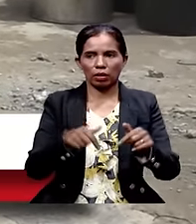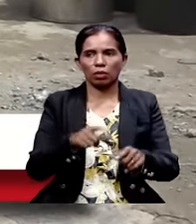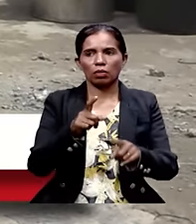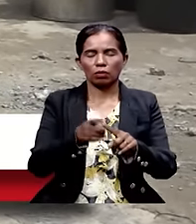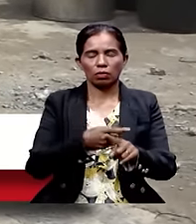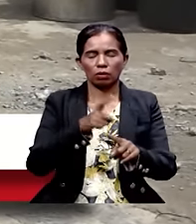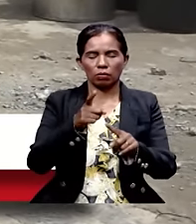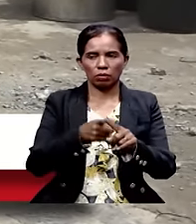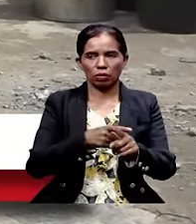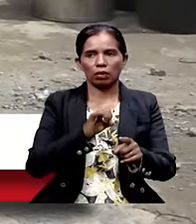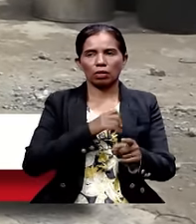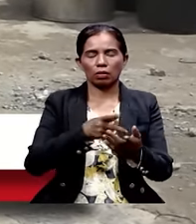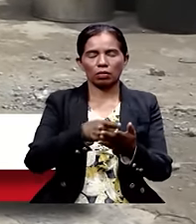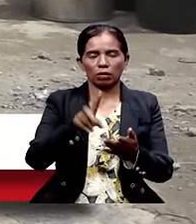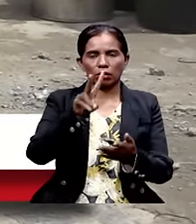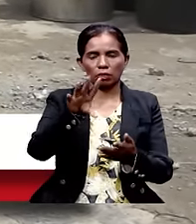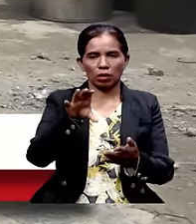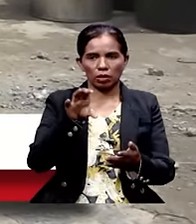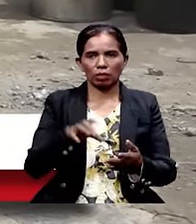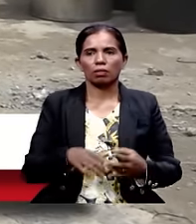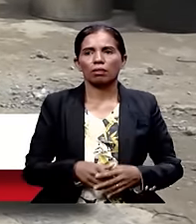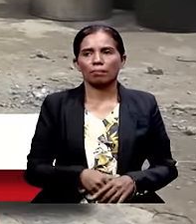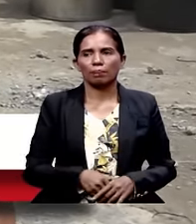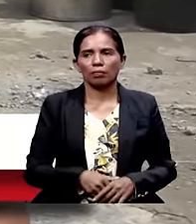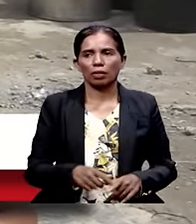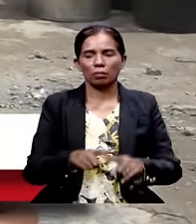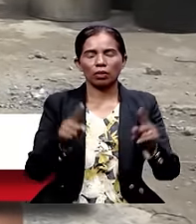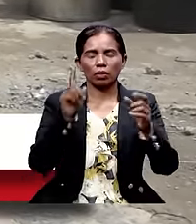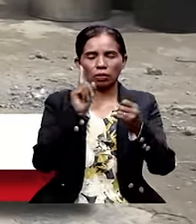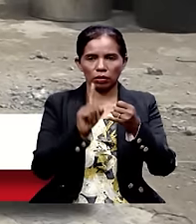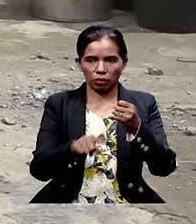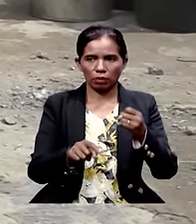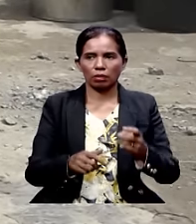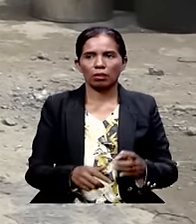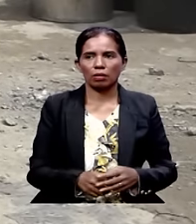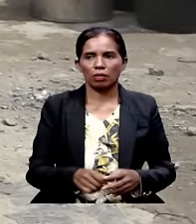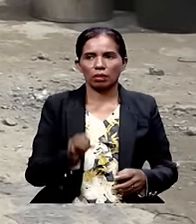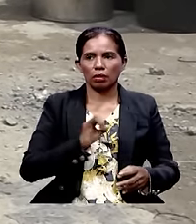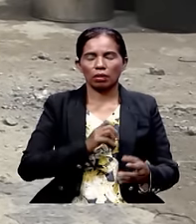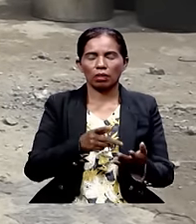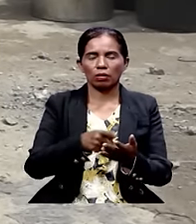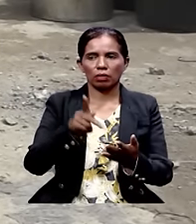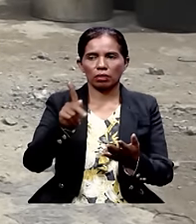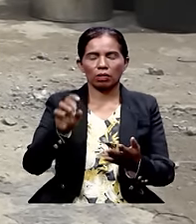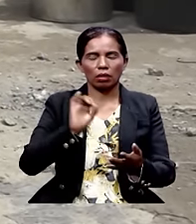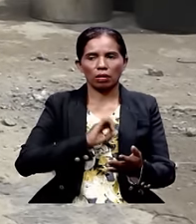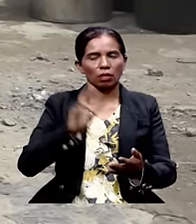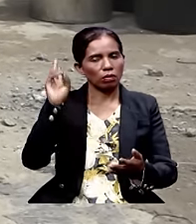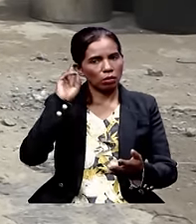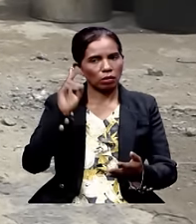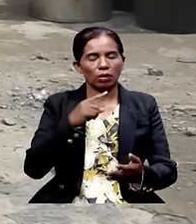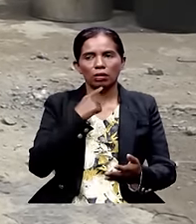hau selu $200. Mai beto ikus mai hau selu to ikus mai hau rona fale di